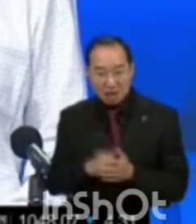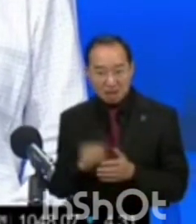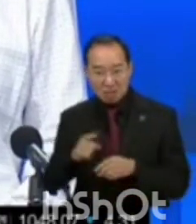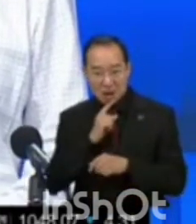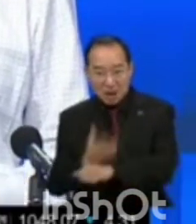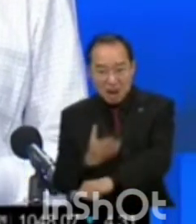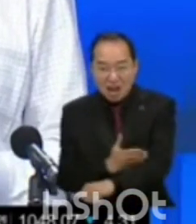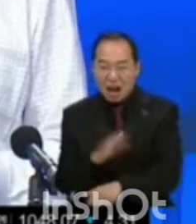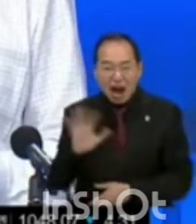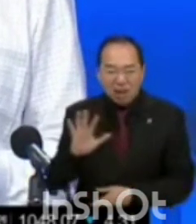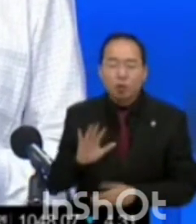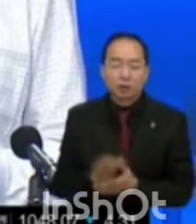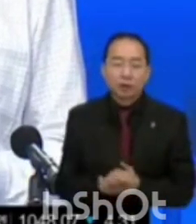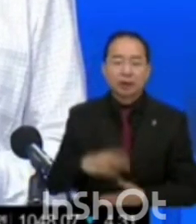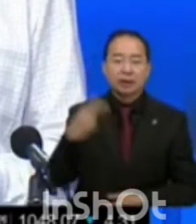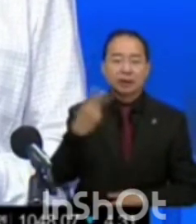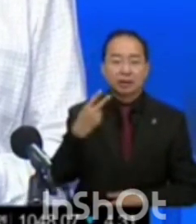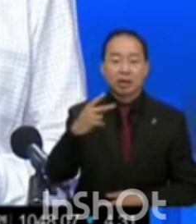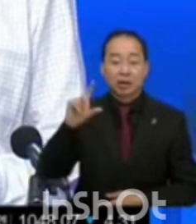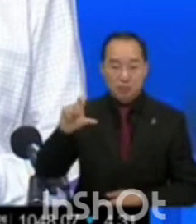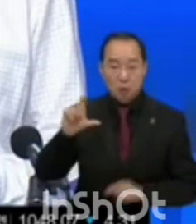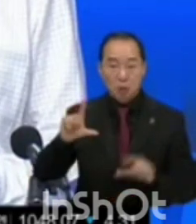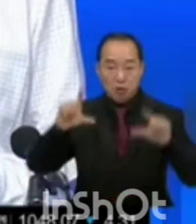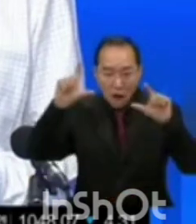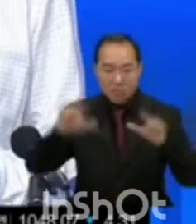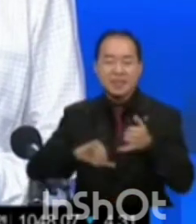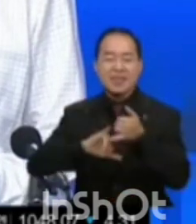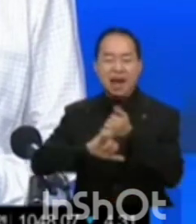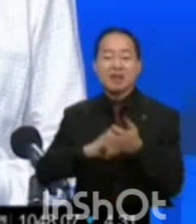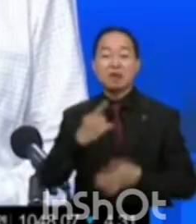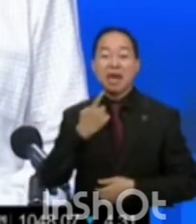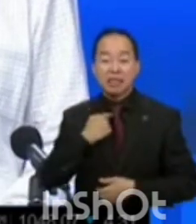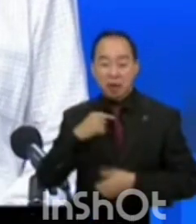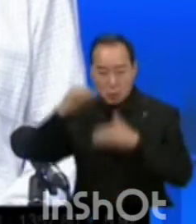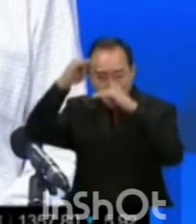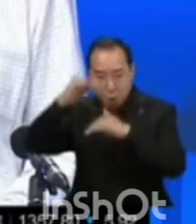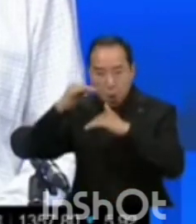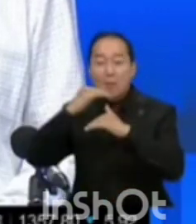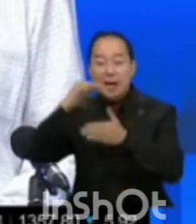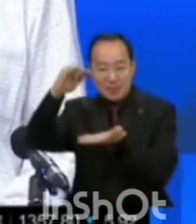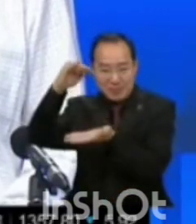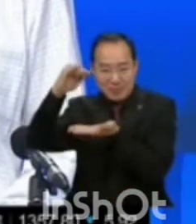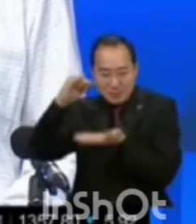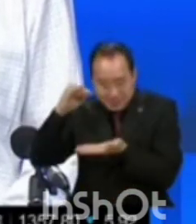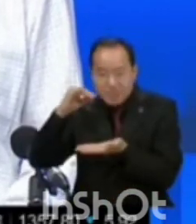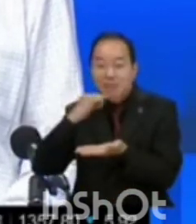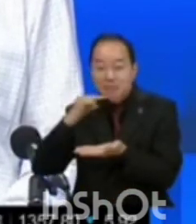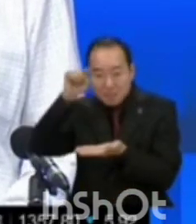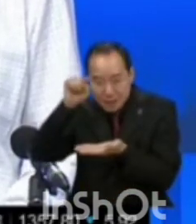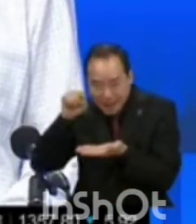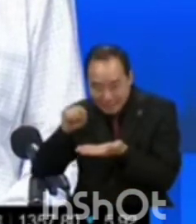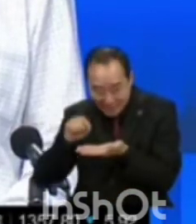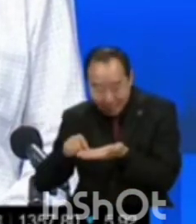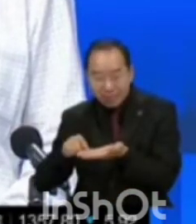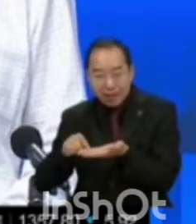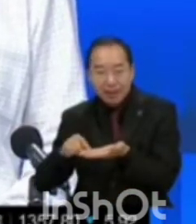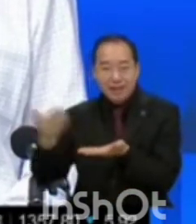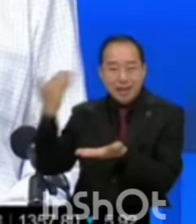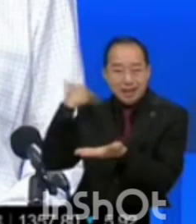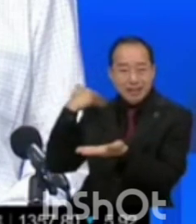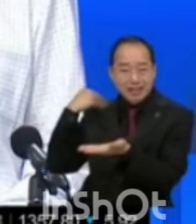네. 2015년에 이행하기로 했던 것을 국한해서 그런 보고를 제가 전남도로부터